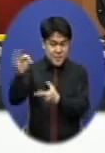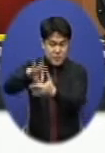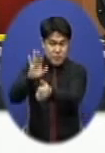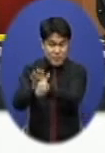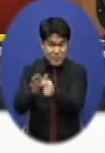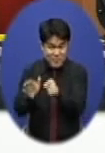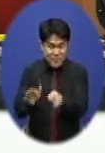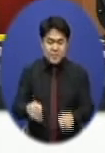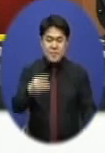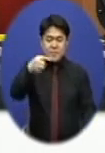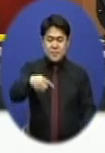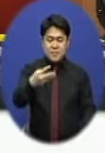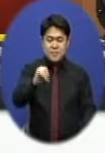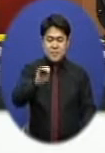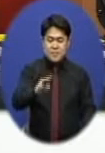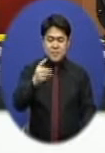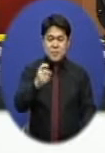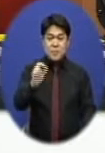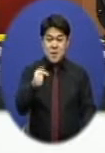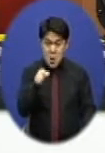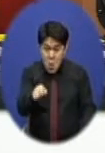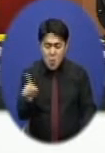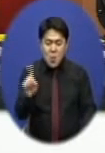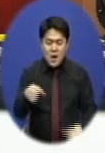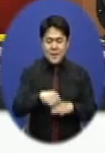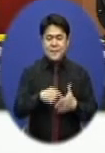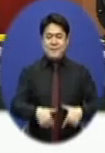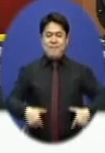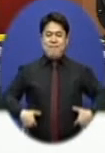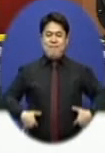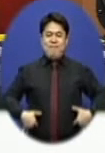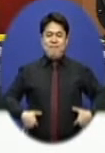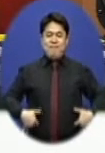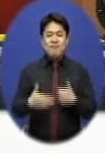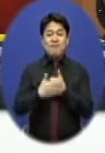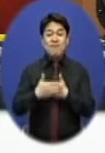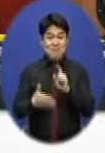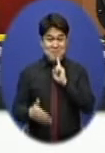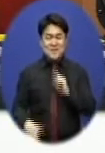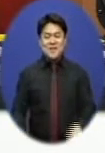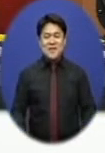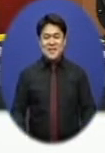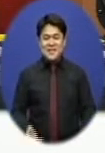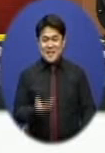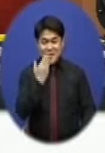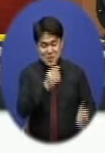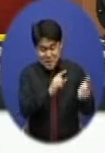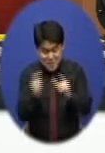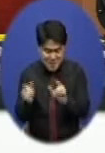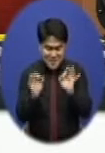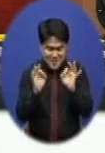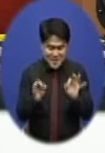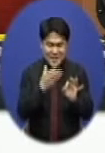그러니까 트립토판이라는 성분이 그렇게 마음을 이렇게 관대하게 하는가 봅니다. 그래요. 네, 음식에도 이런